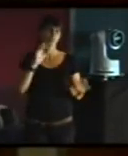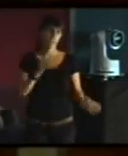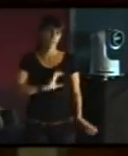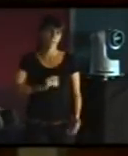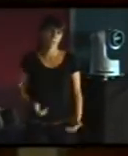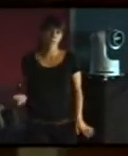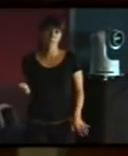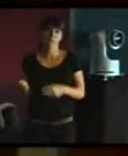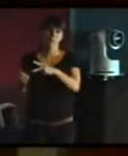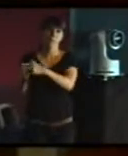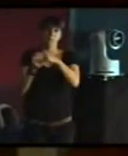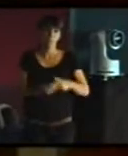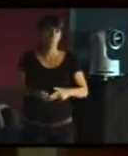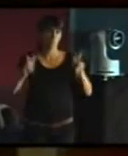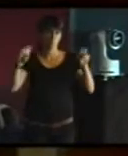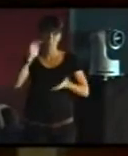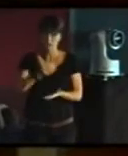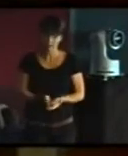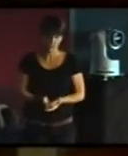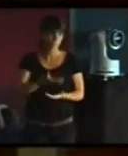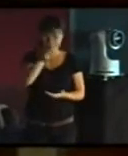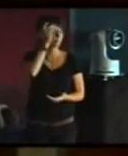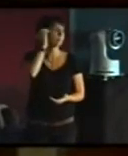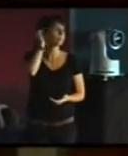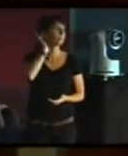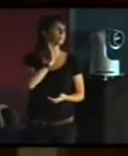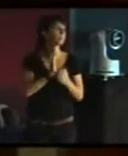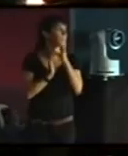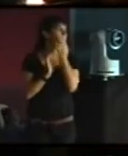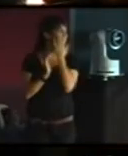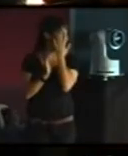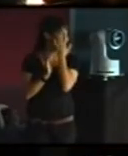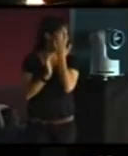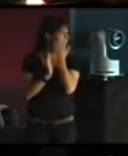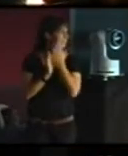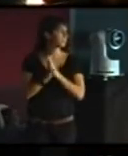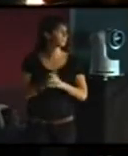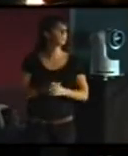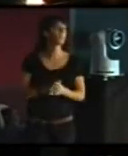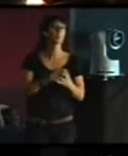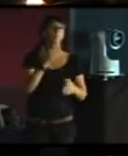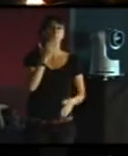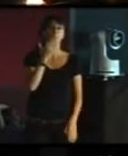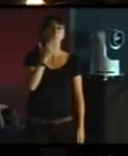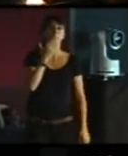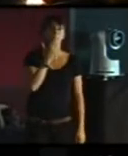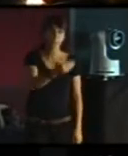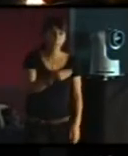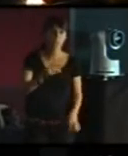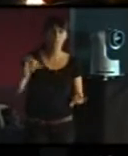même. Merci en tout cas de nous avoir amené ces éléments tous divers.